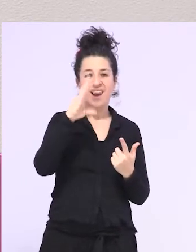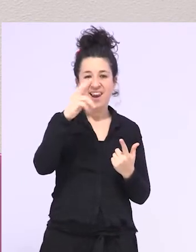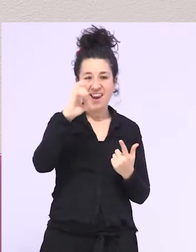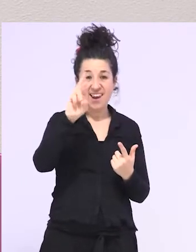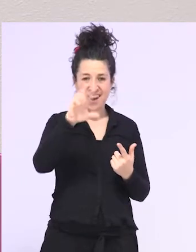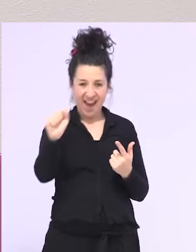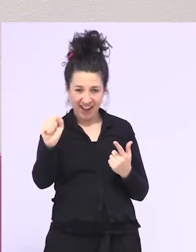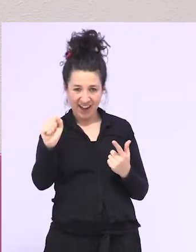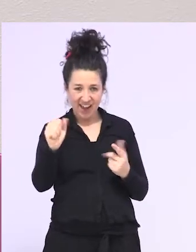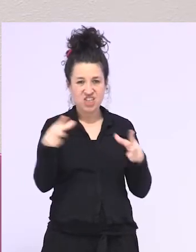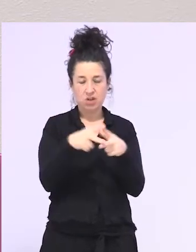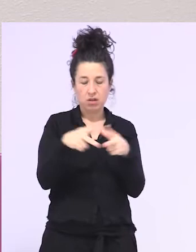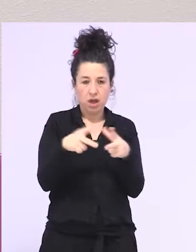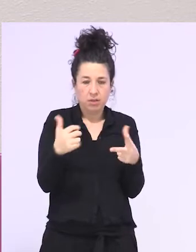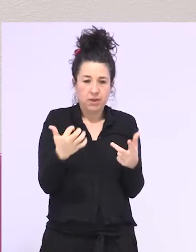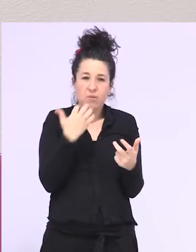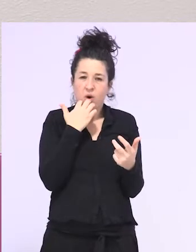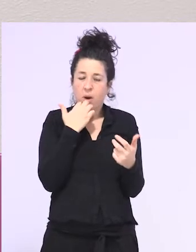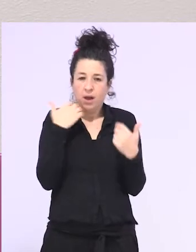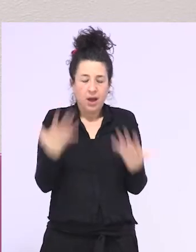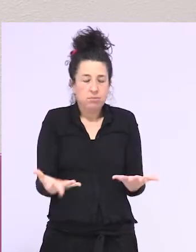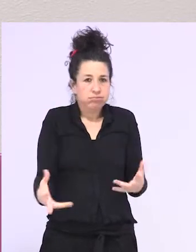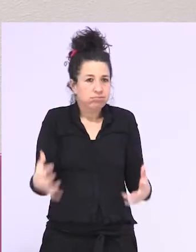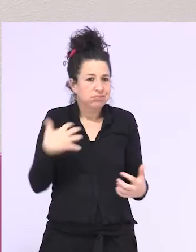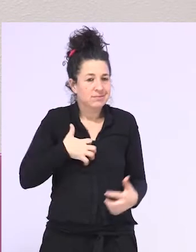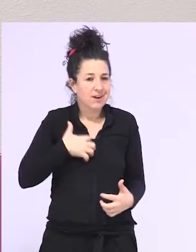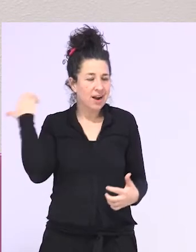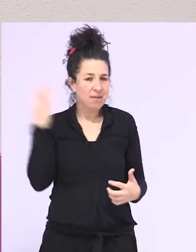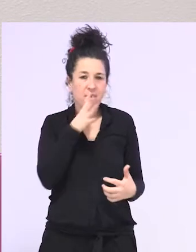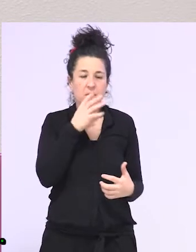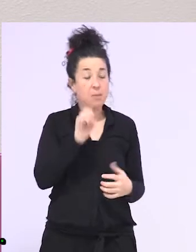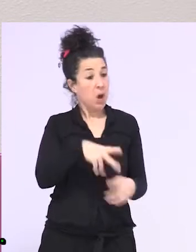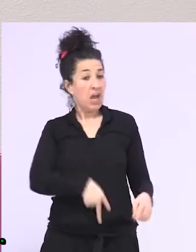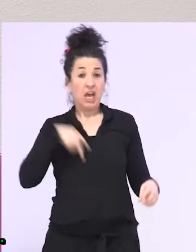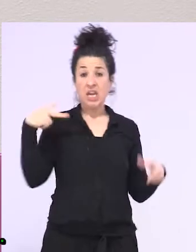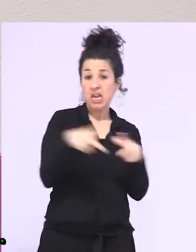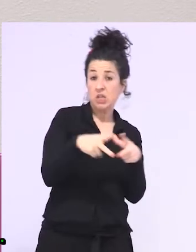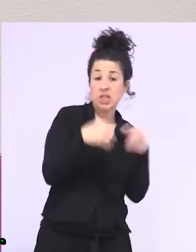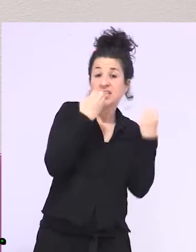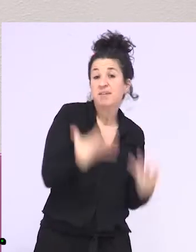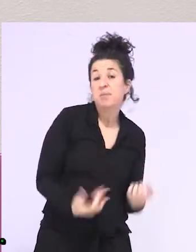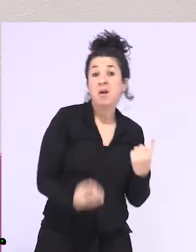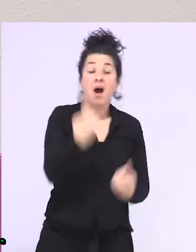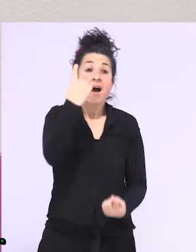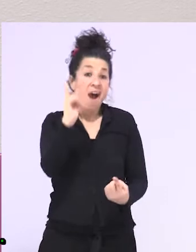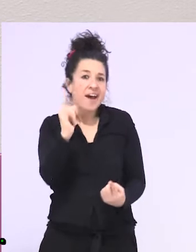horrek izugarrizko amorrua ematen dit, ez? Ematen dulako, hori, ez, orokorrean gizartea ondo dago, baina gero daude, ero batzuk,